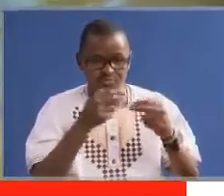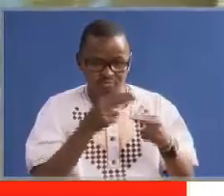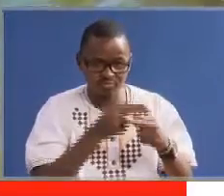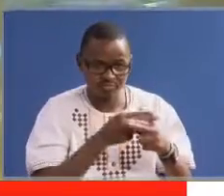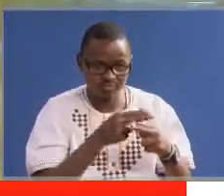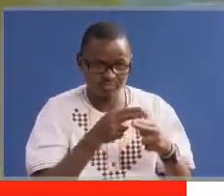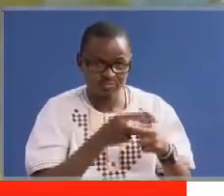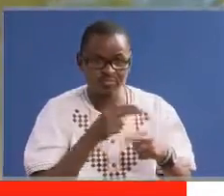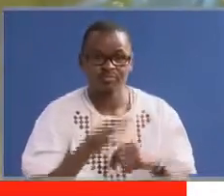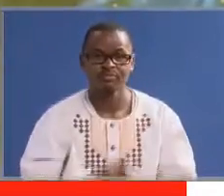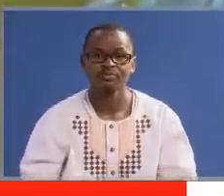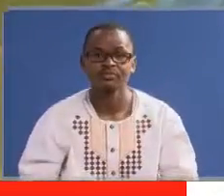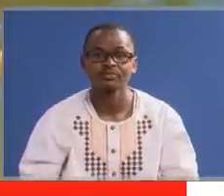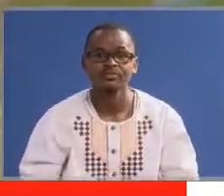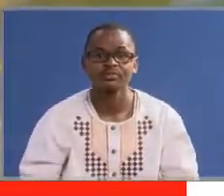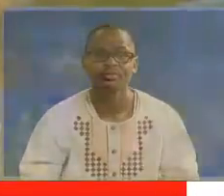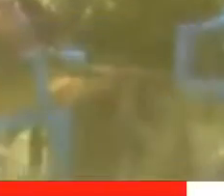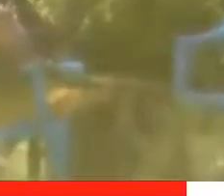karibuni.